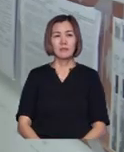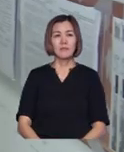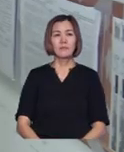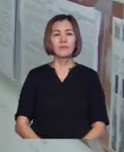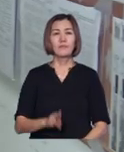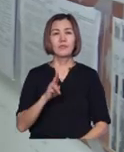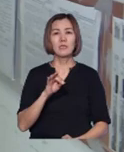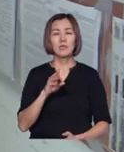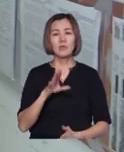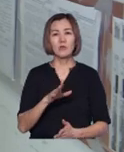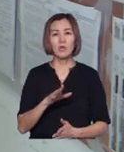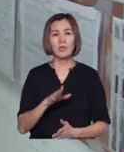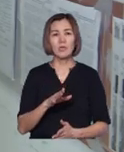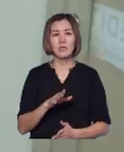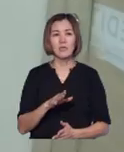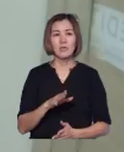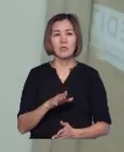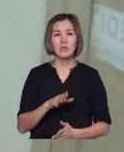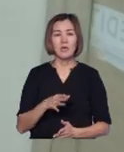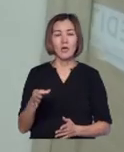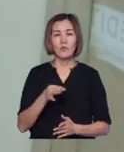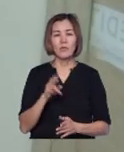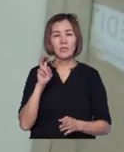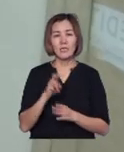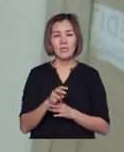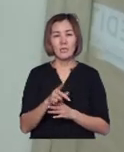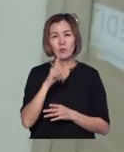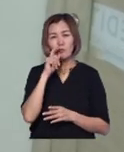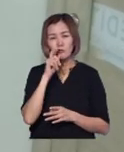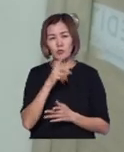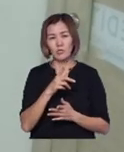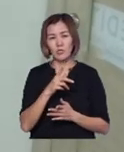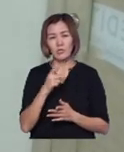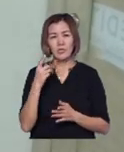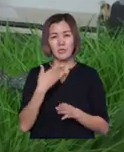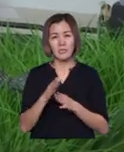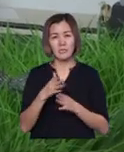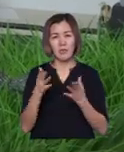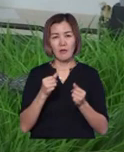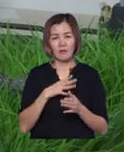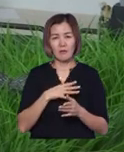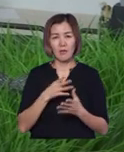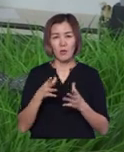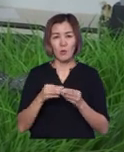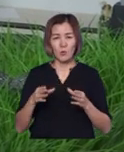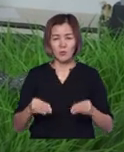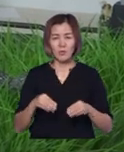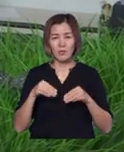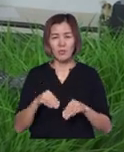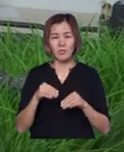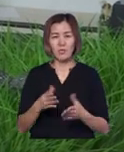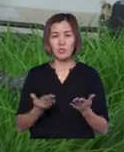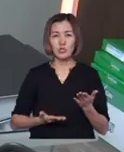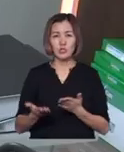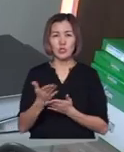Кербұлақ ауданынан келген Серік Абиханов несие алған алғашқы кәсіпкердің бірі. Шаруа қожалығының басшысына көктемгі егіс және егін